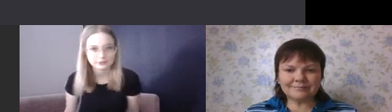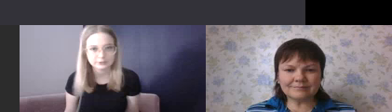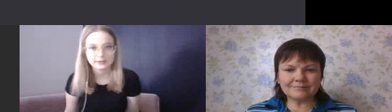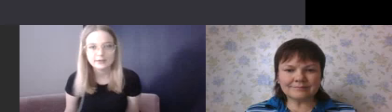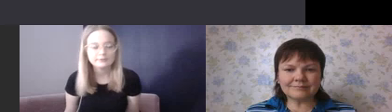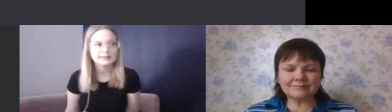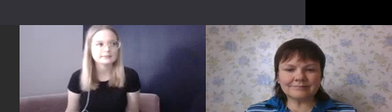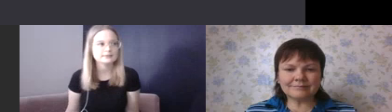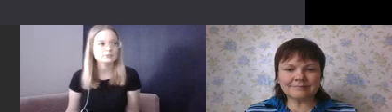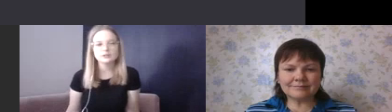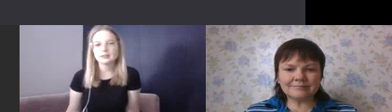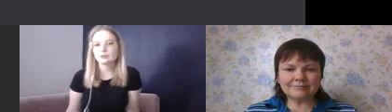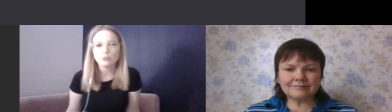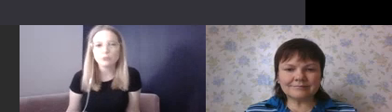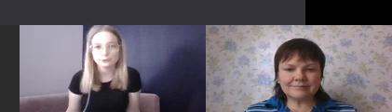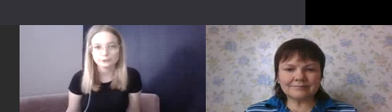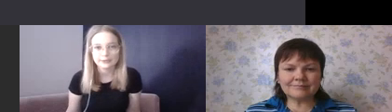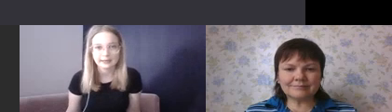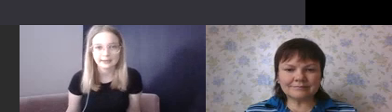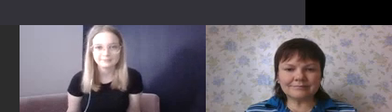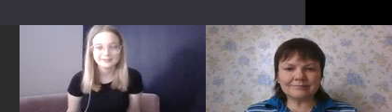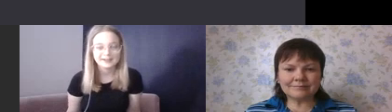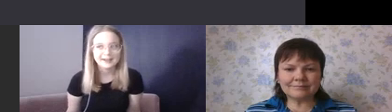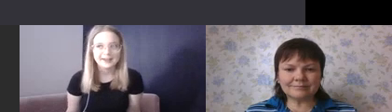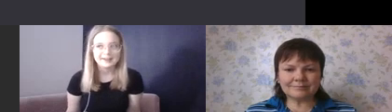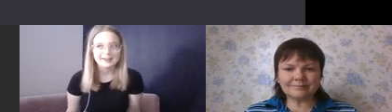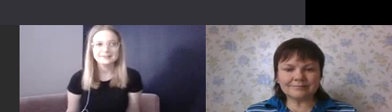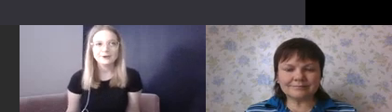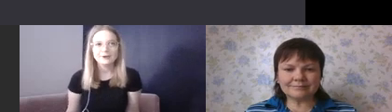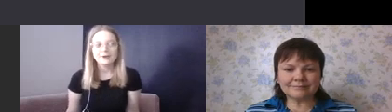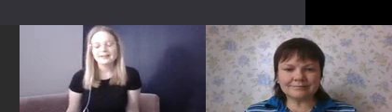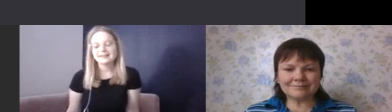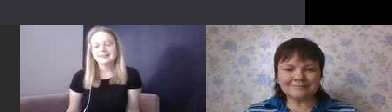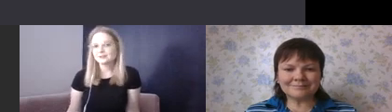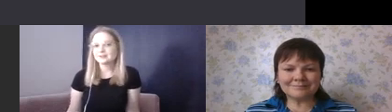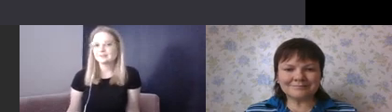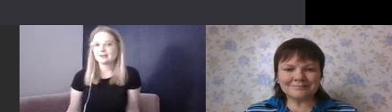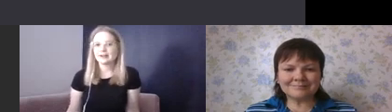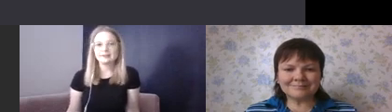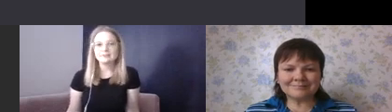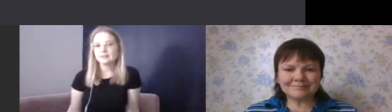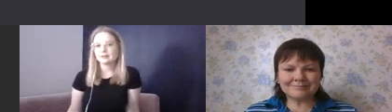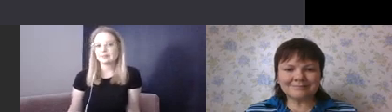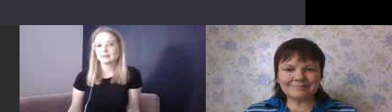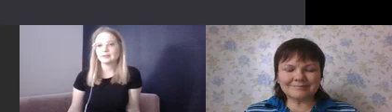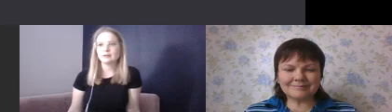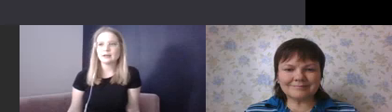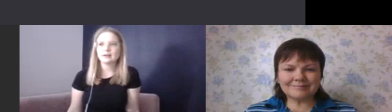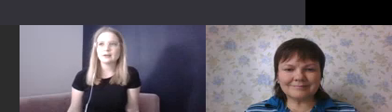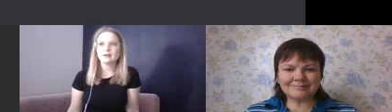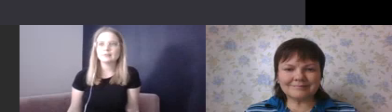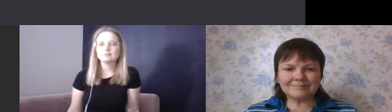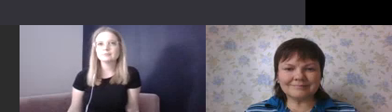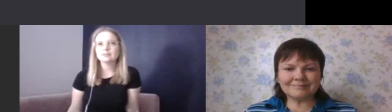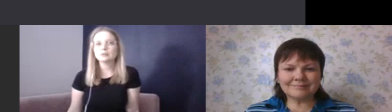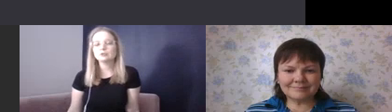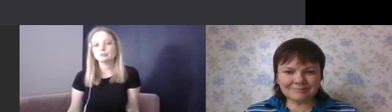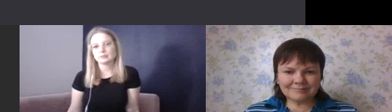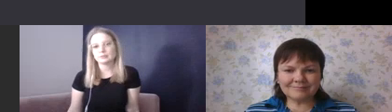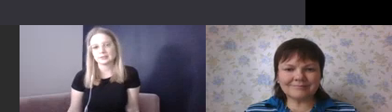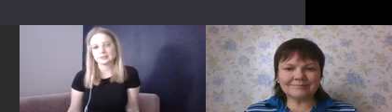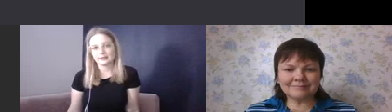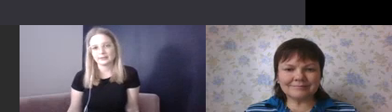erialaga tutvuda või et kus sa oled kokku puutunud sellega, siis noh, need vastused on väga erinevad, mõni ütleb, et ei olegi, aga